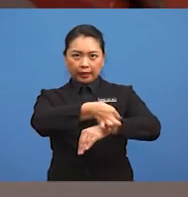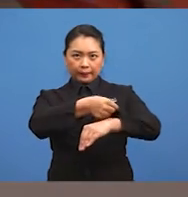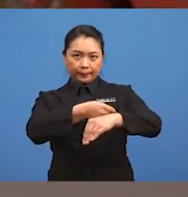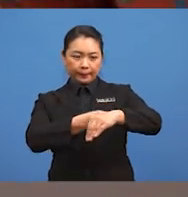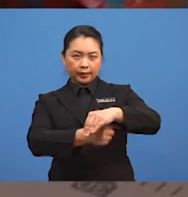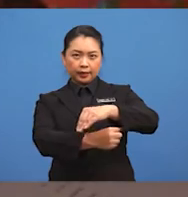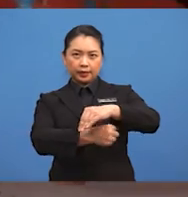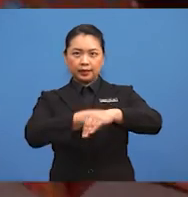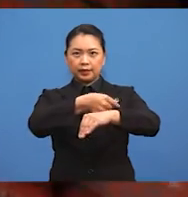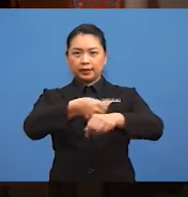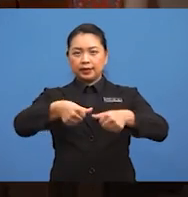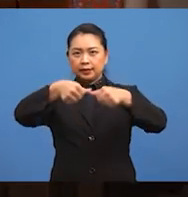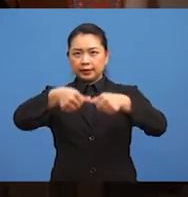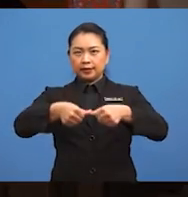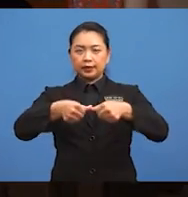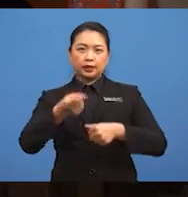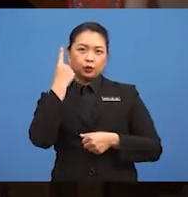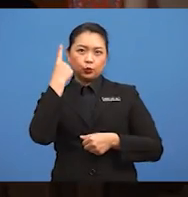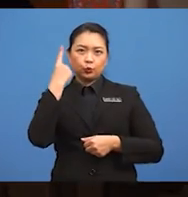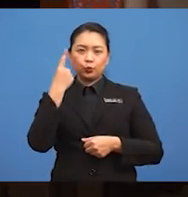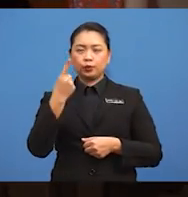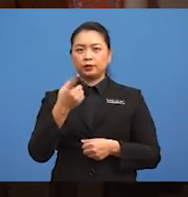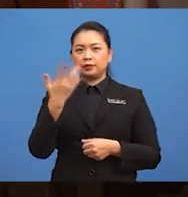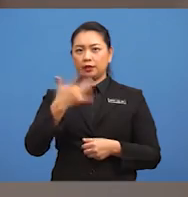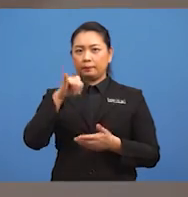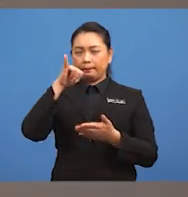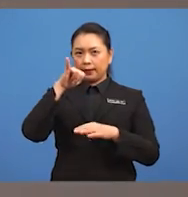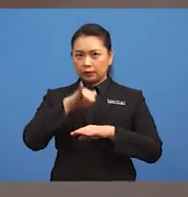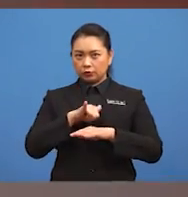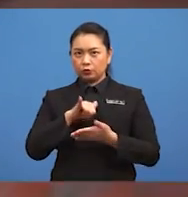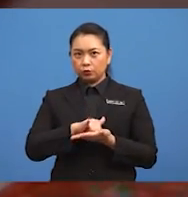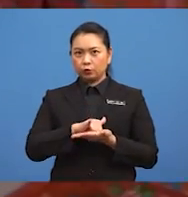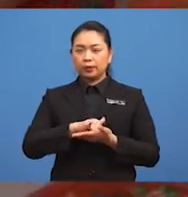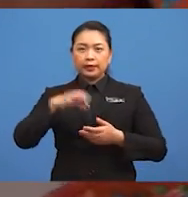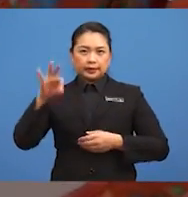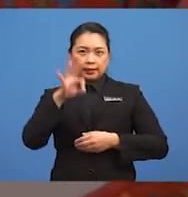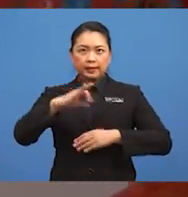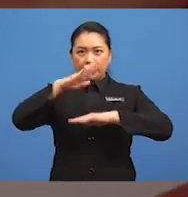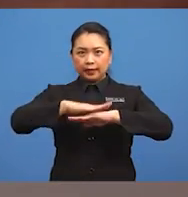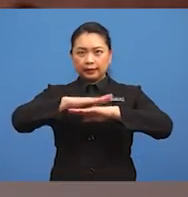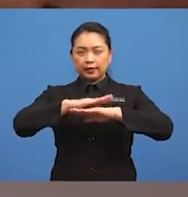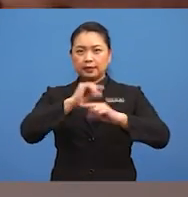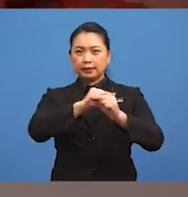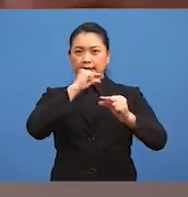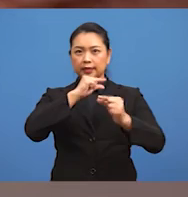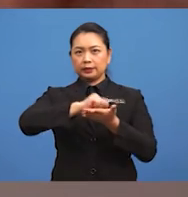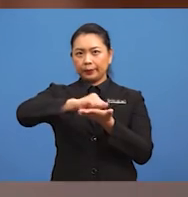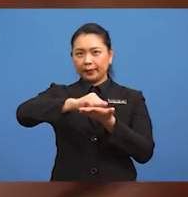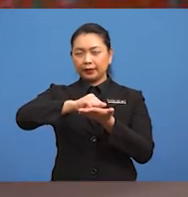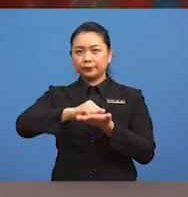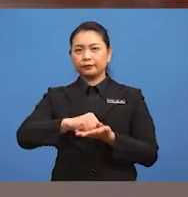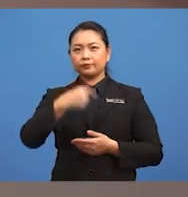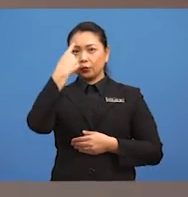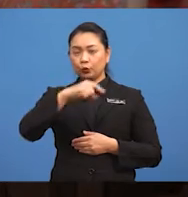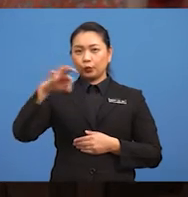Untuk kelepek lengan, tekan terlebih dahulu, kemudian jahit pada atas garis